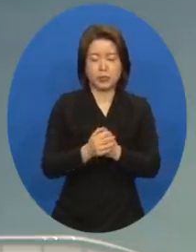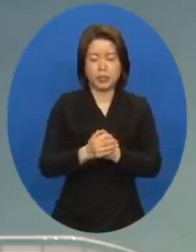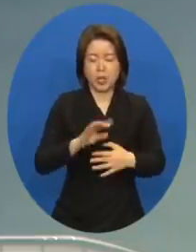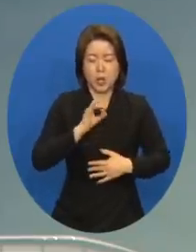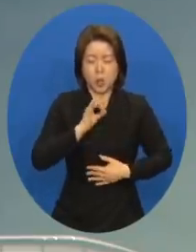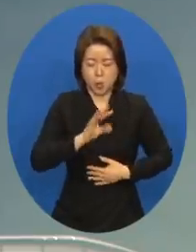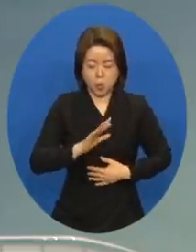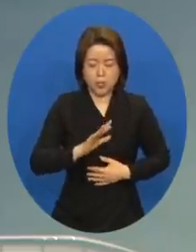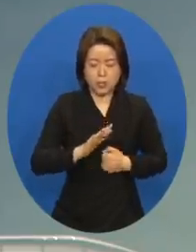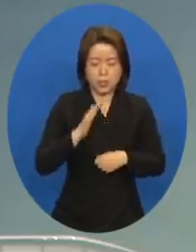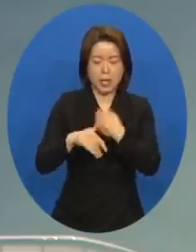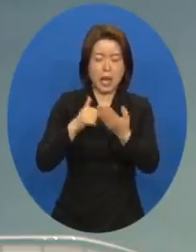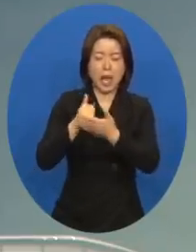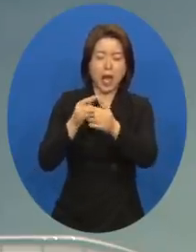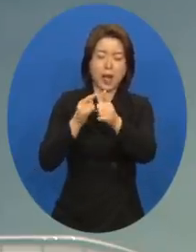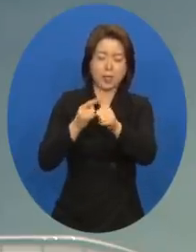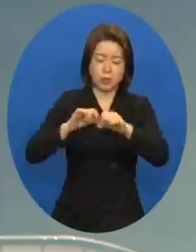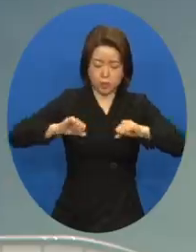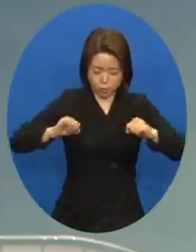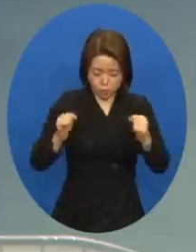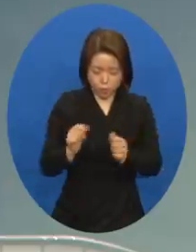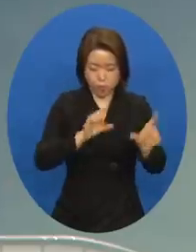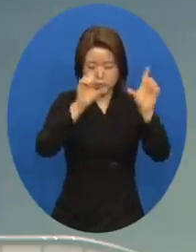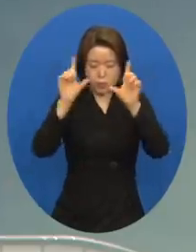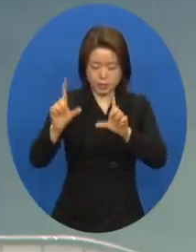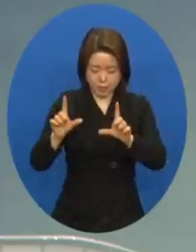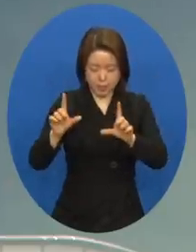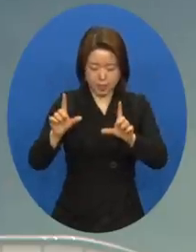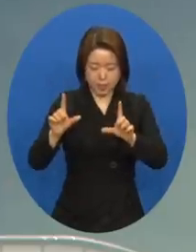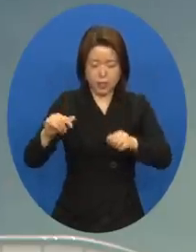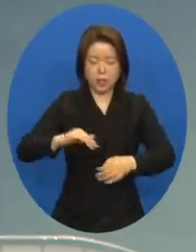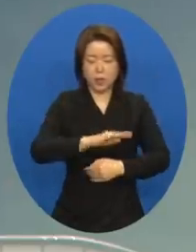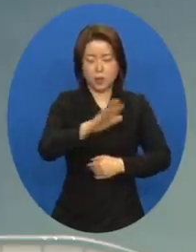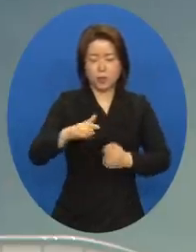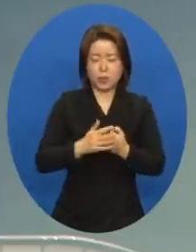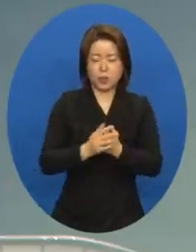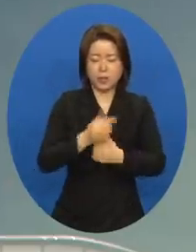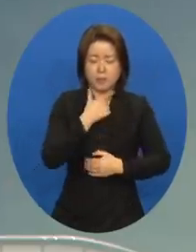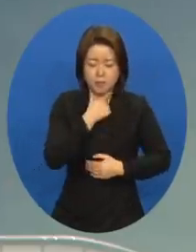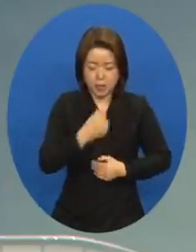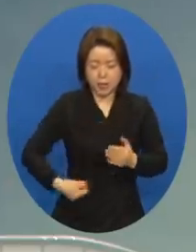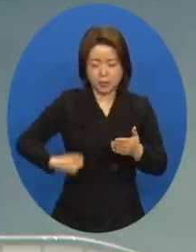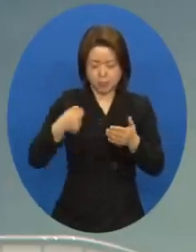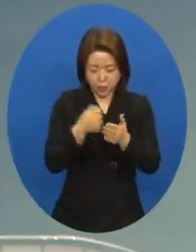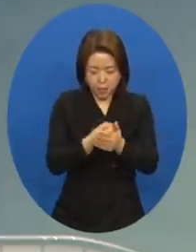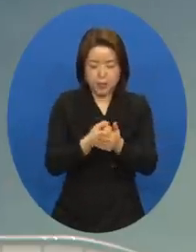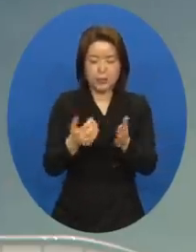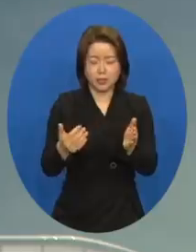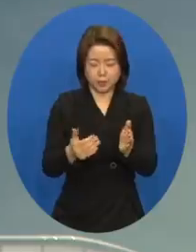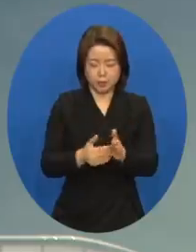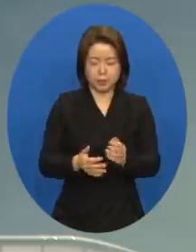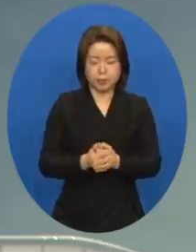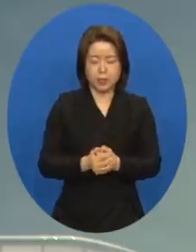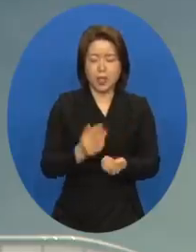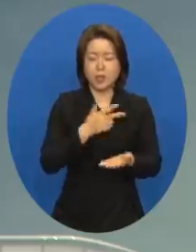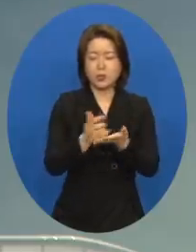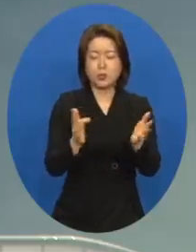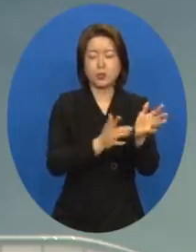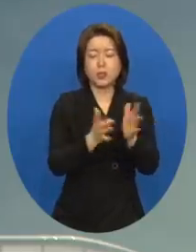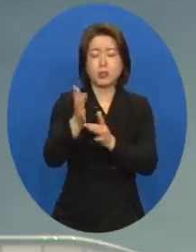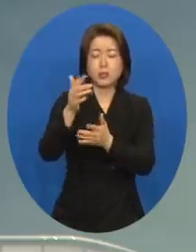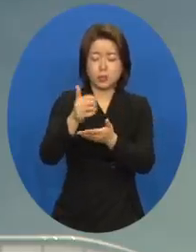오직 하나님께 순종의 삶을 살기로 우리가 소원하며 결단합니다. 주